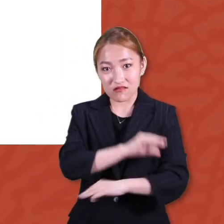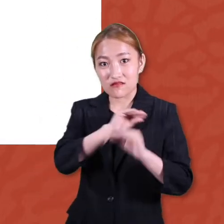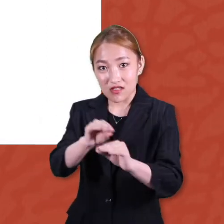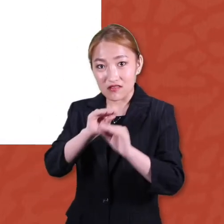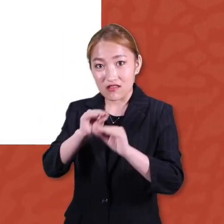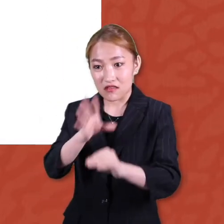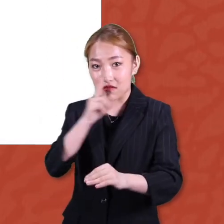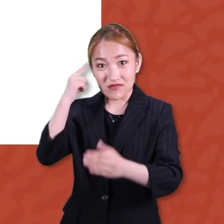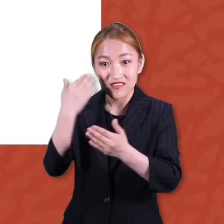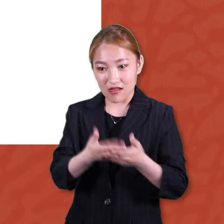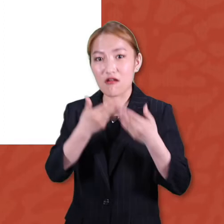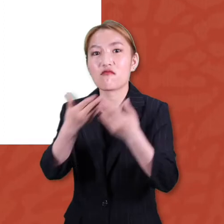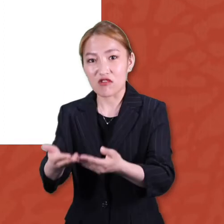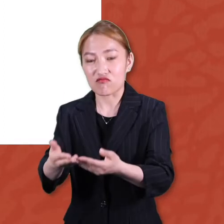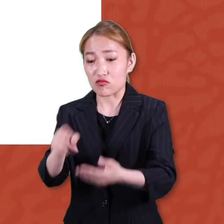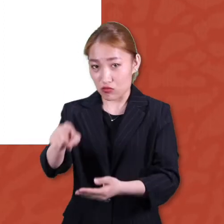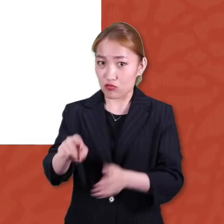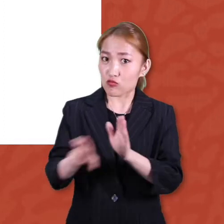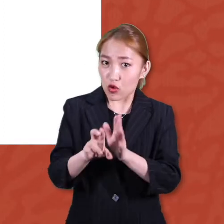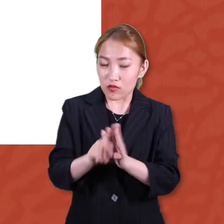болгосон гэрчилгээтэй суралцагчид юм.